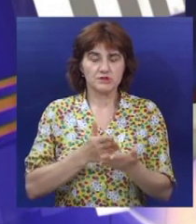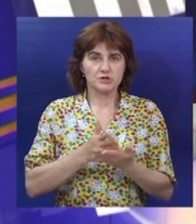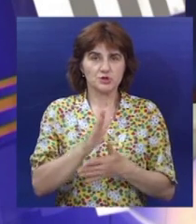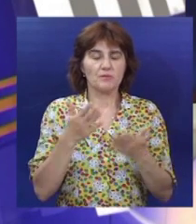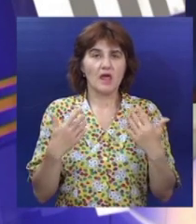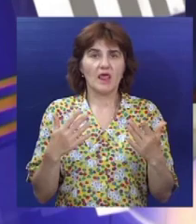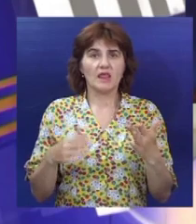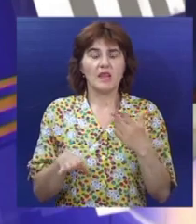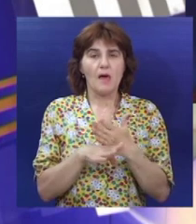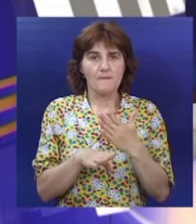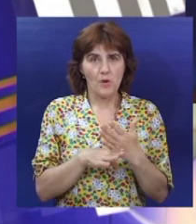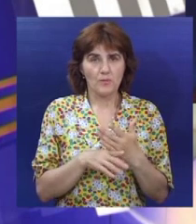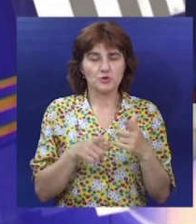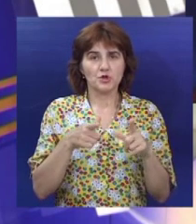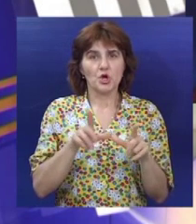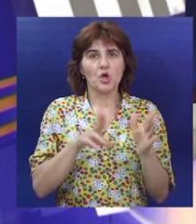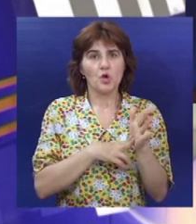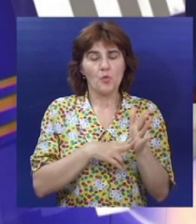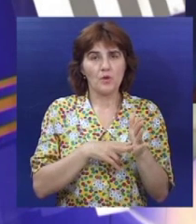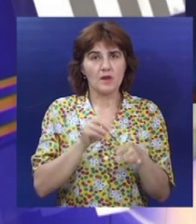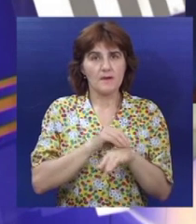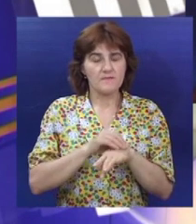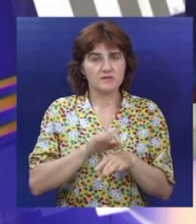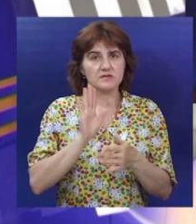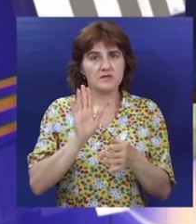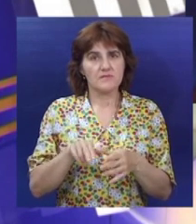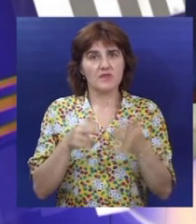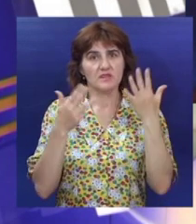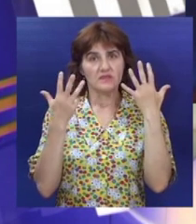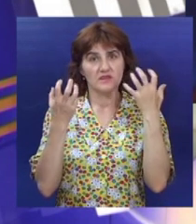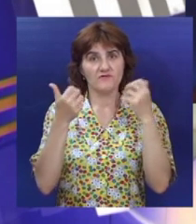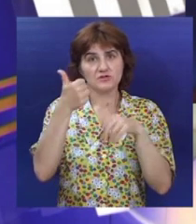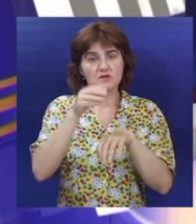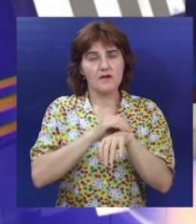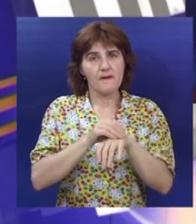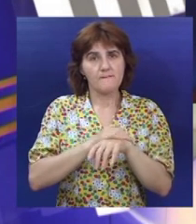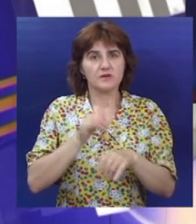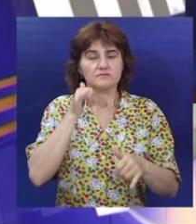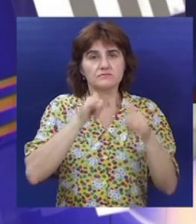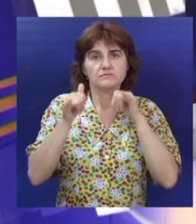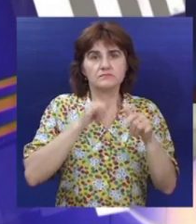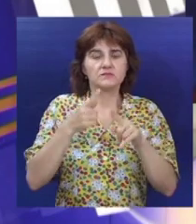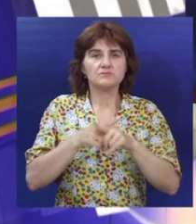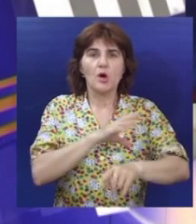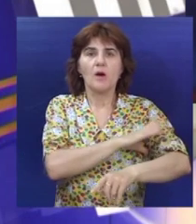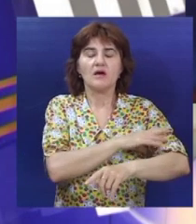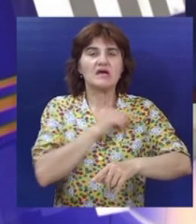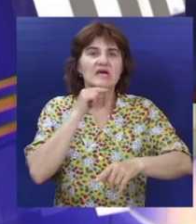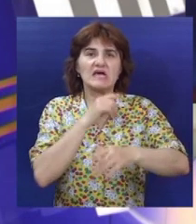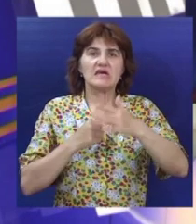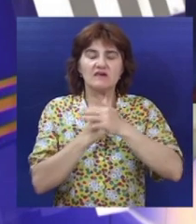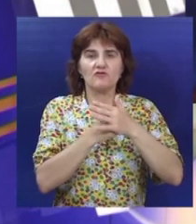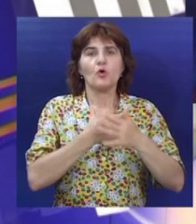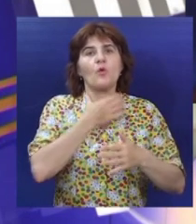Služba hitne medicinske pomoći je u junu imala 900 lekarskih intervencija na terenu, najčešće zbog oscilacije krvnog